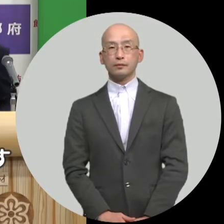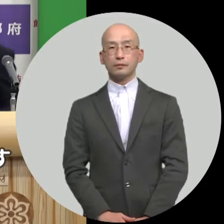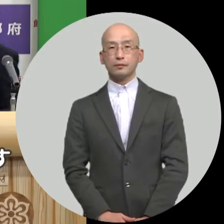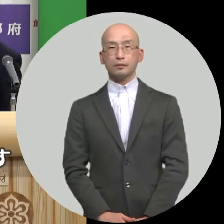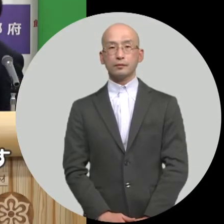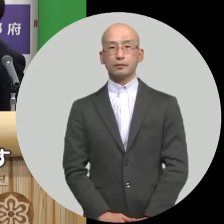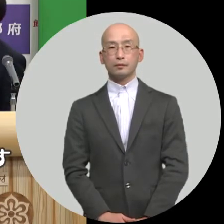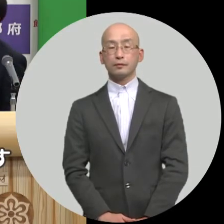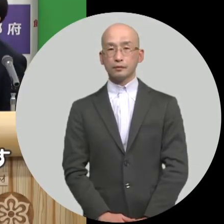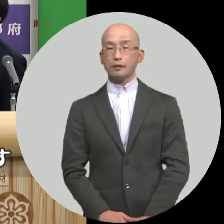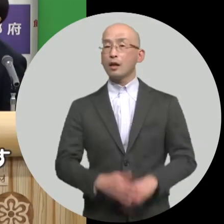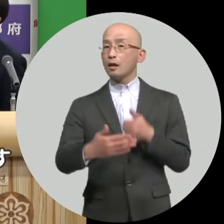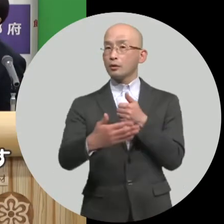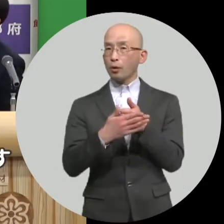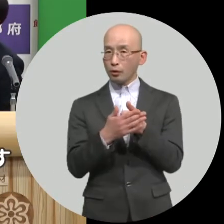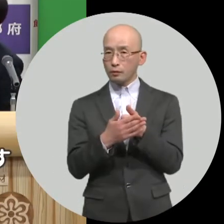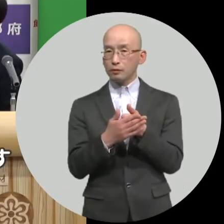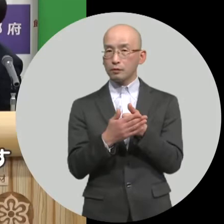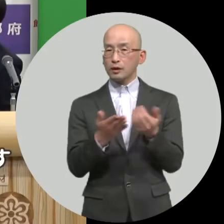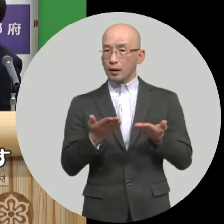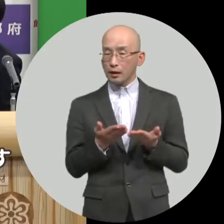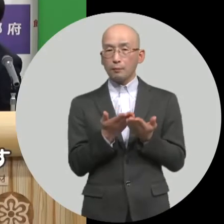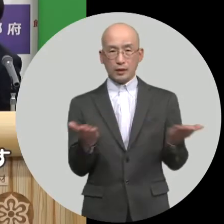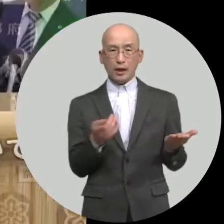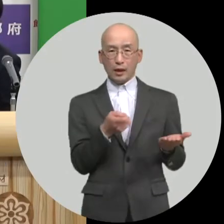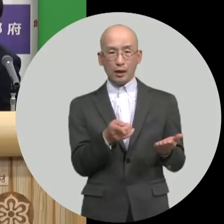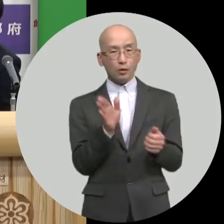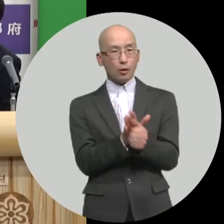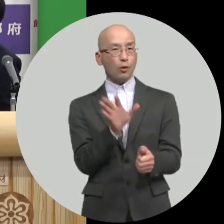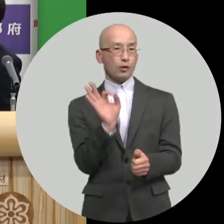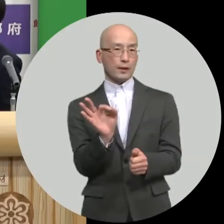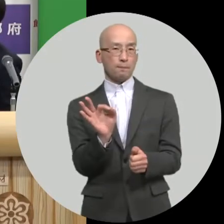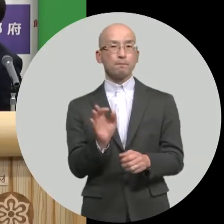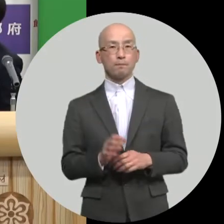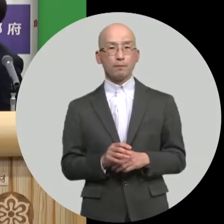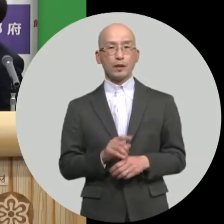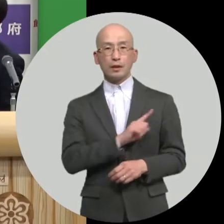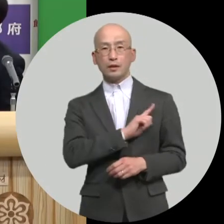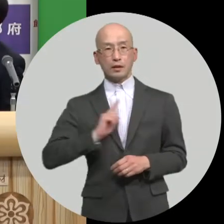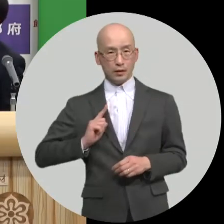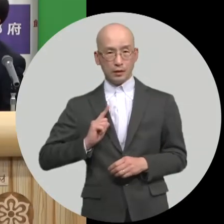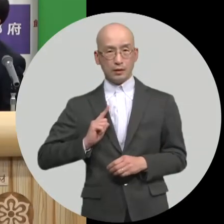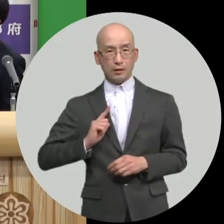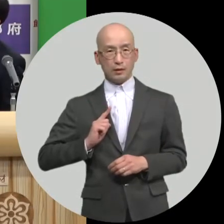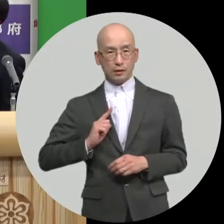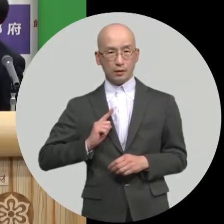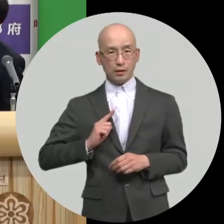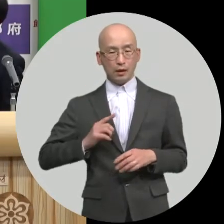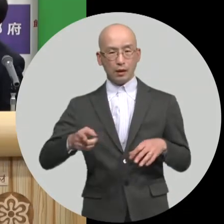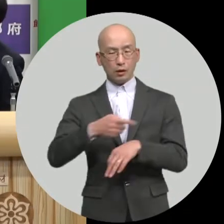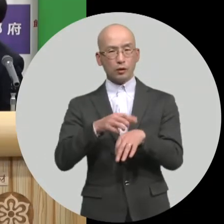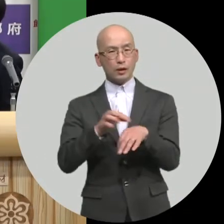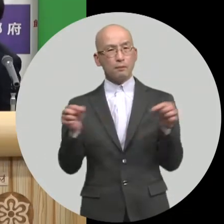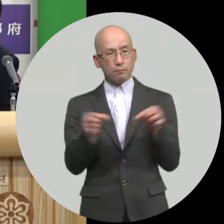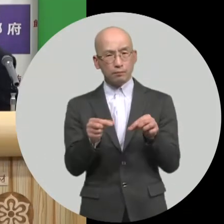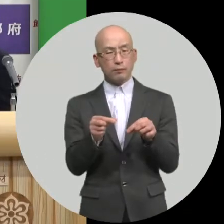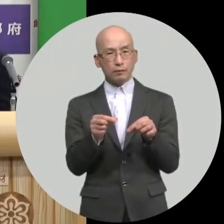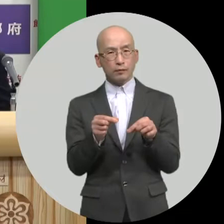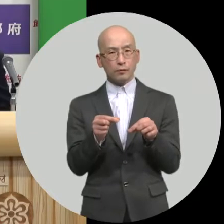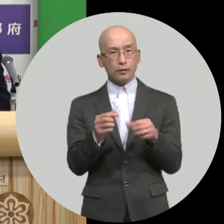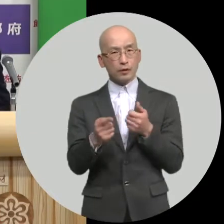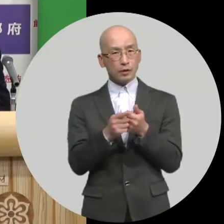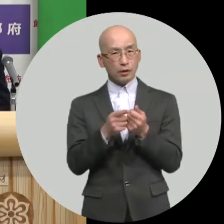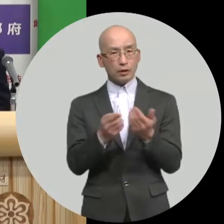協力店舗への協力金でございますけれども、1日あたり時短要請に応じた分1店舗あたり